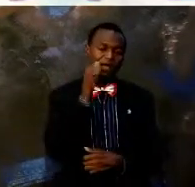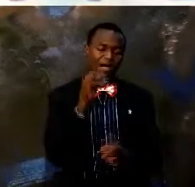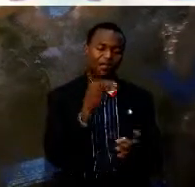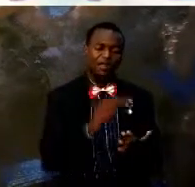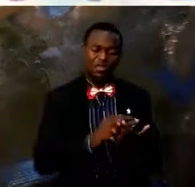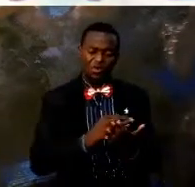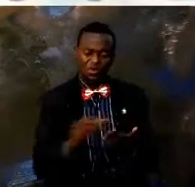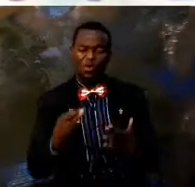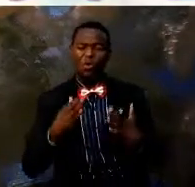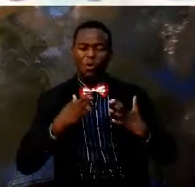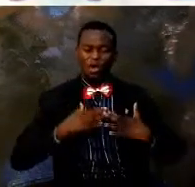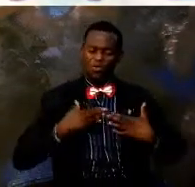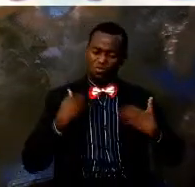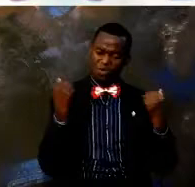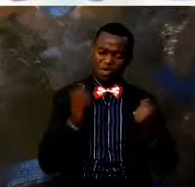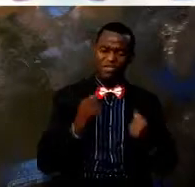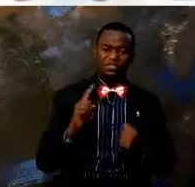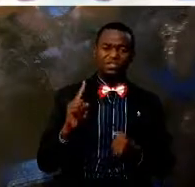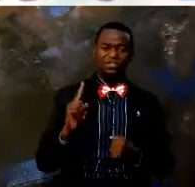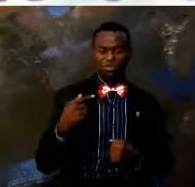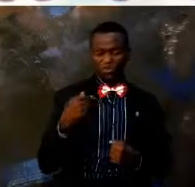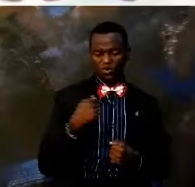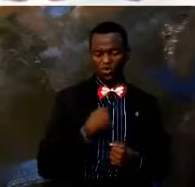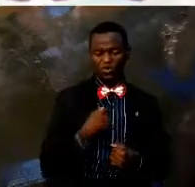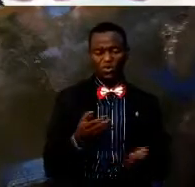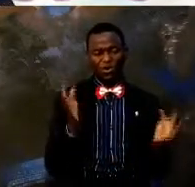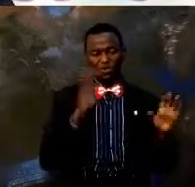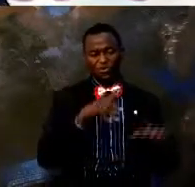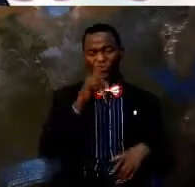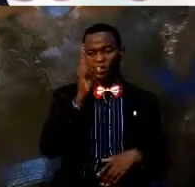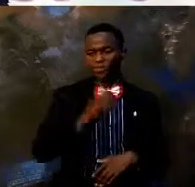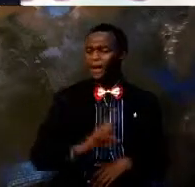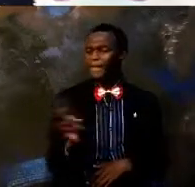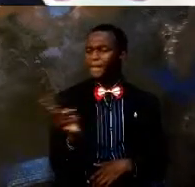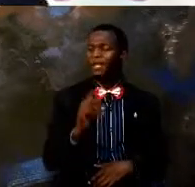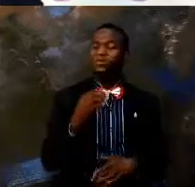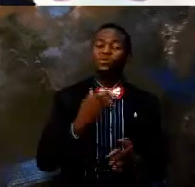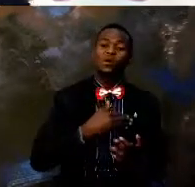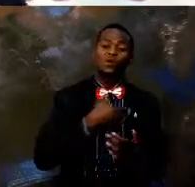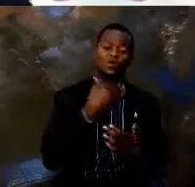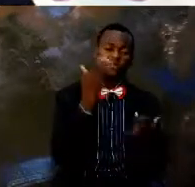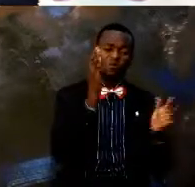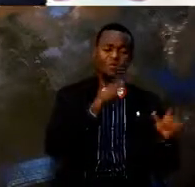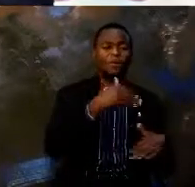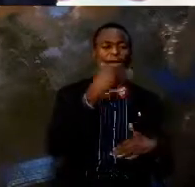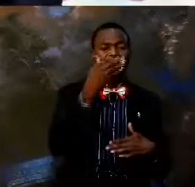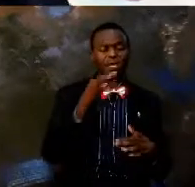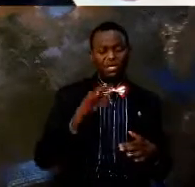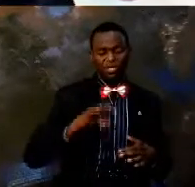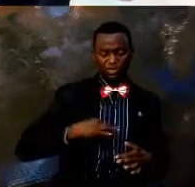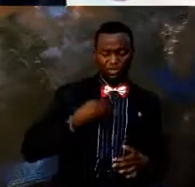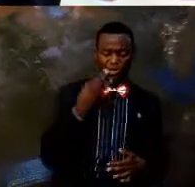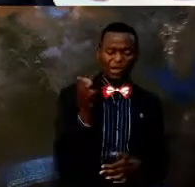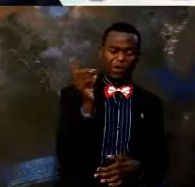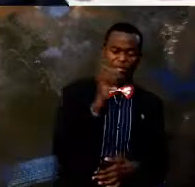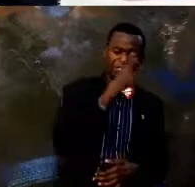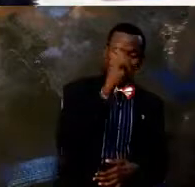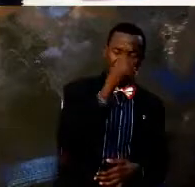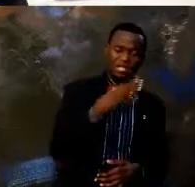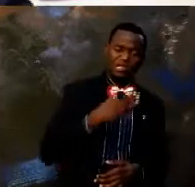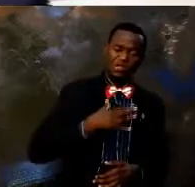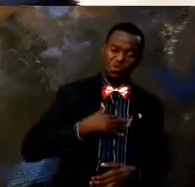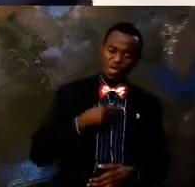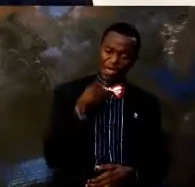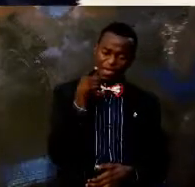iliondoa uhai, sio huu ambao leo tunakufa, la, tunakuja kuona baadaye. Kilichochomolewa siku ile ni huu uhai,